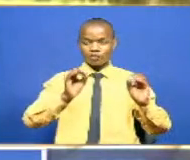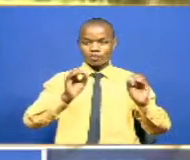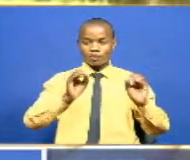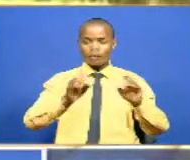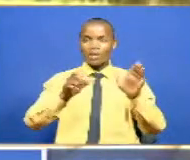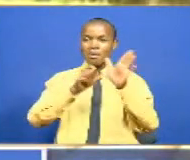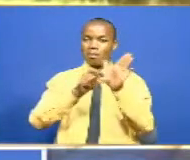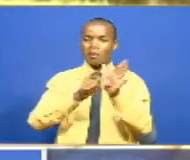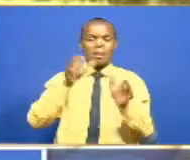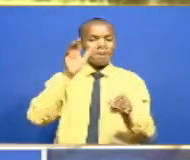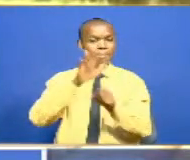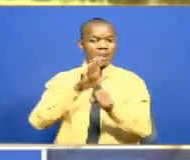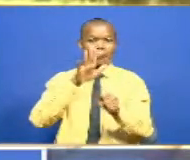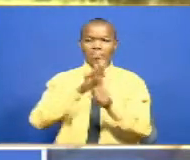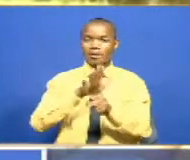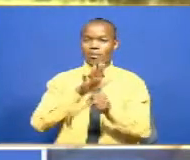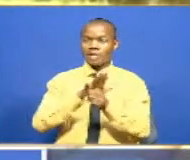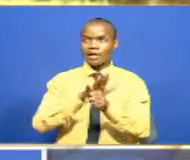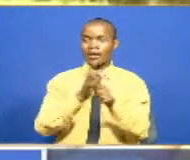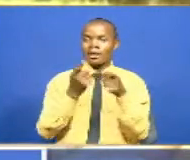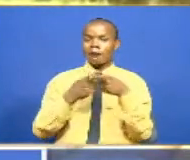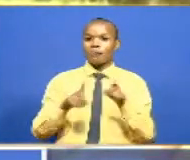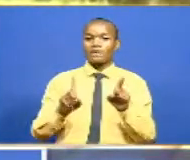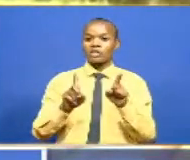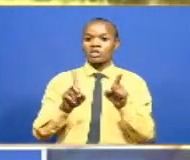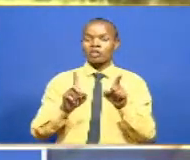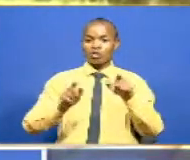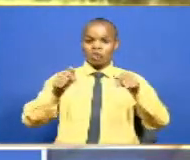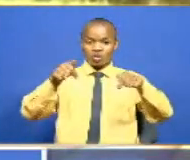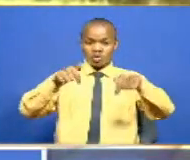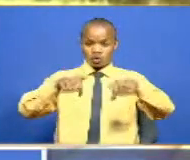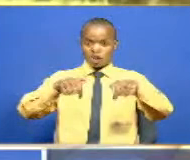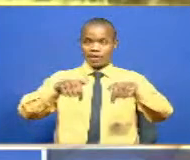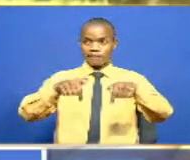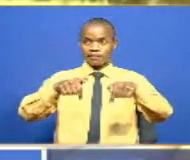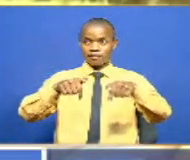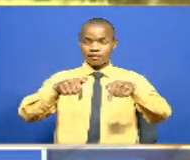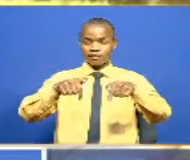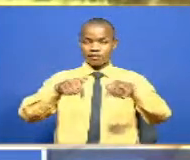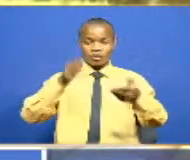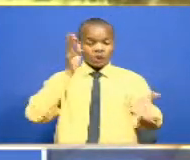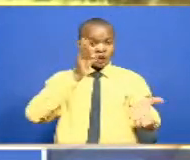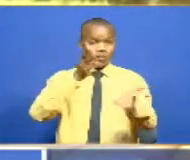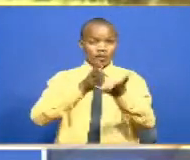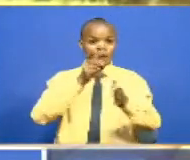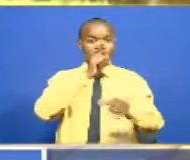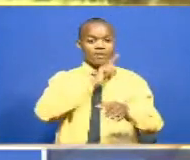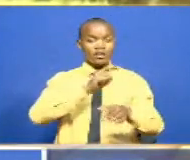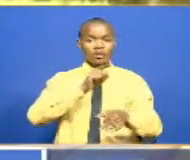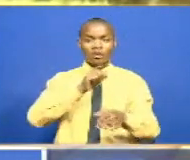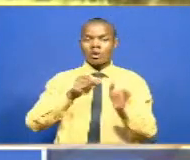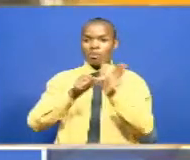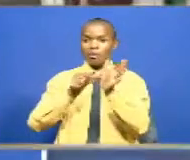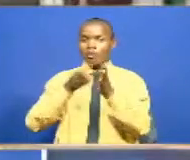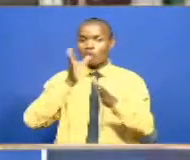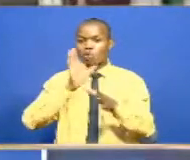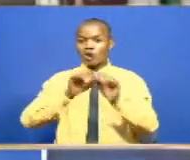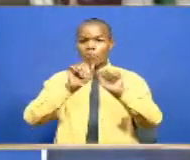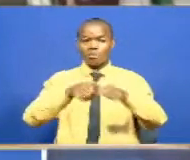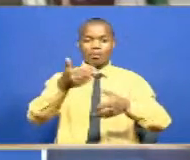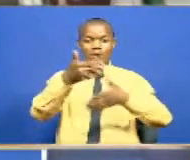ilikuwa mingi sana ya maji. Lakini leo kusema ukweli tumeona hiyo shida ya maji itakwisha